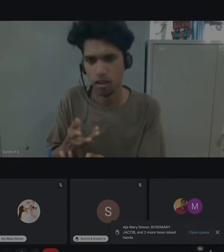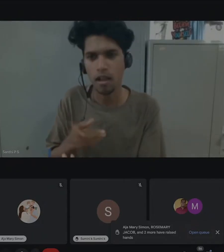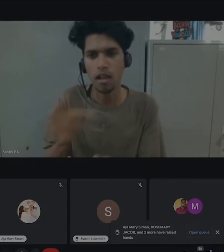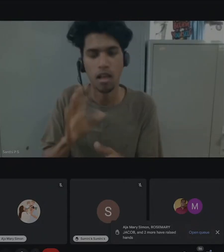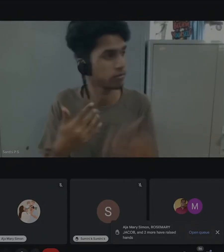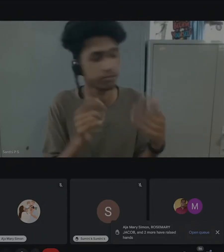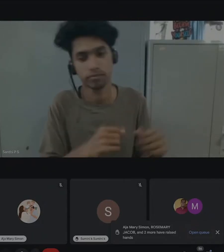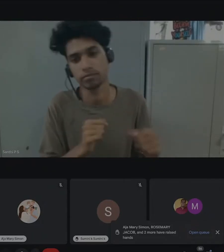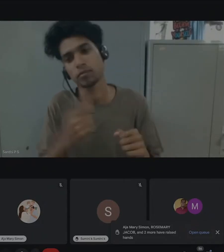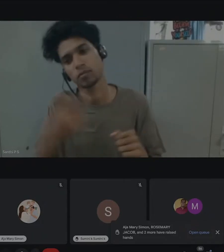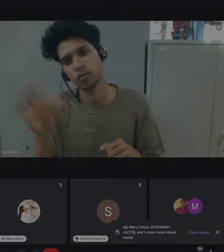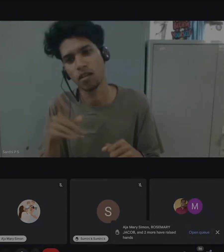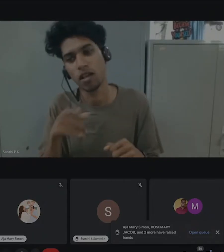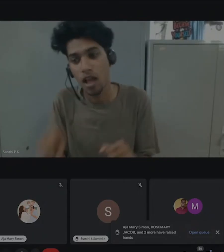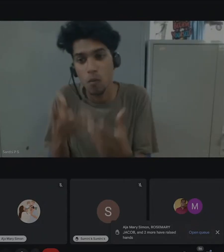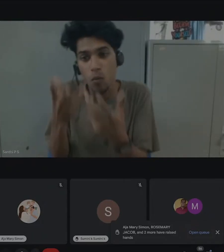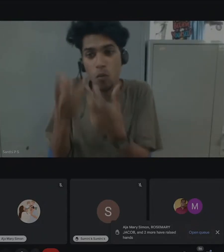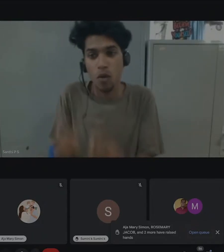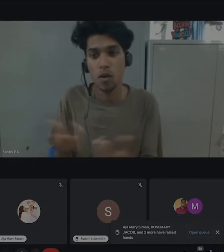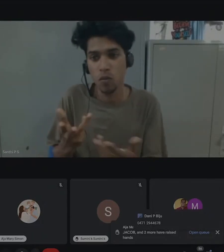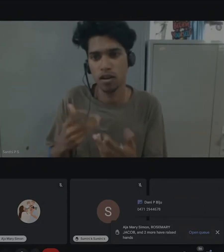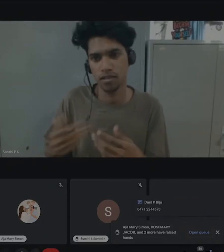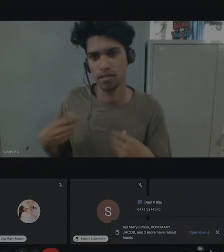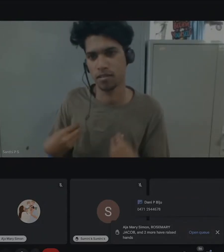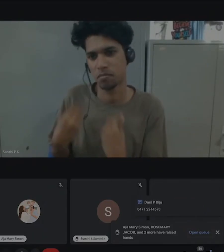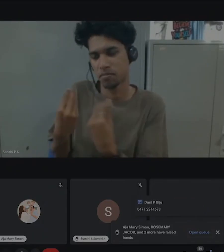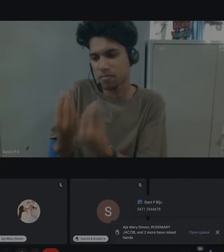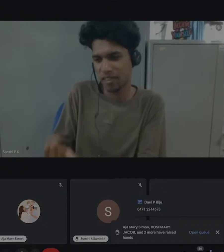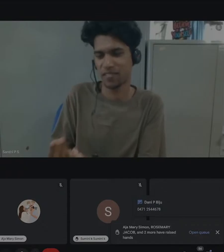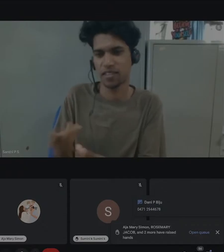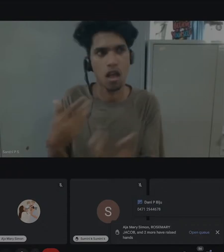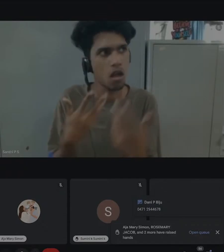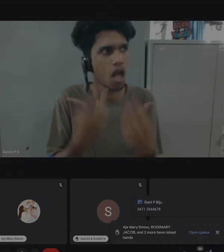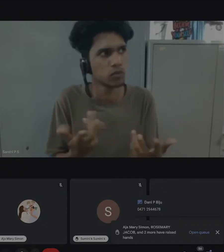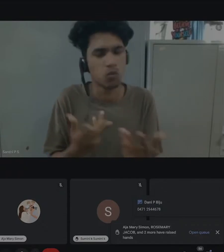കളിക്കുക. അവർക്ക് എന്താണോ ആവശ്യം ആ രീതിയിൽ നമ്മൾ മാറിയാലേ പറ്റുള്ളൂ.